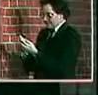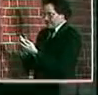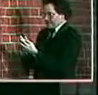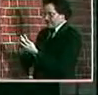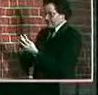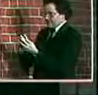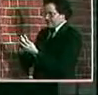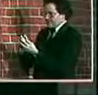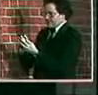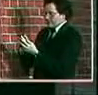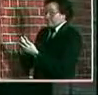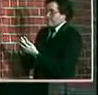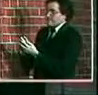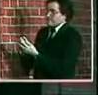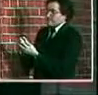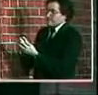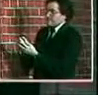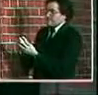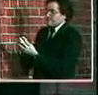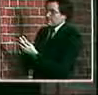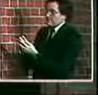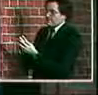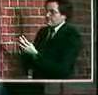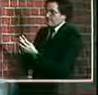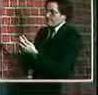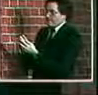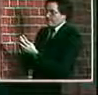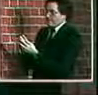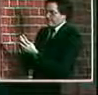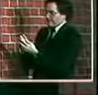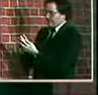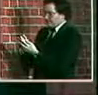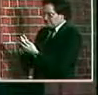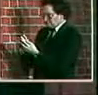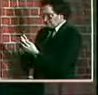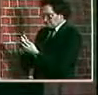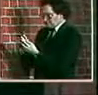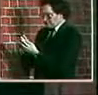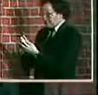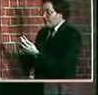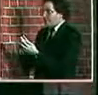On va mettre ça dedans. On va valider un petit peu et après on va bien en tirer. Et on va...